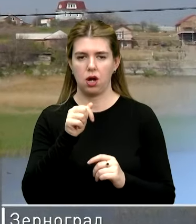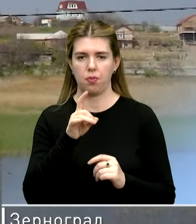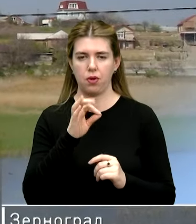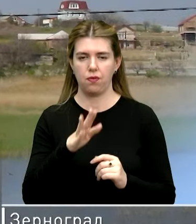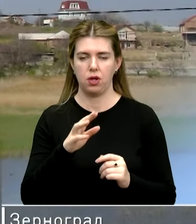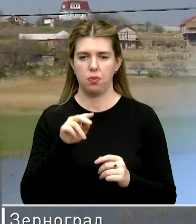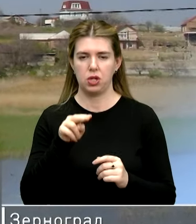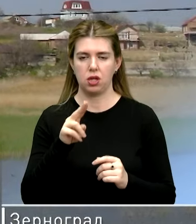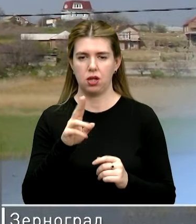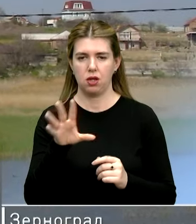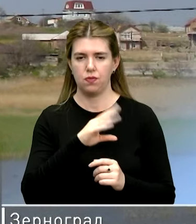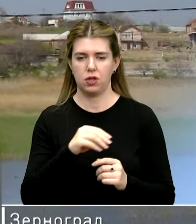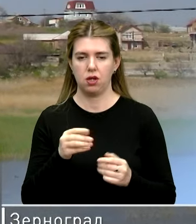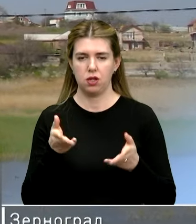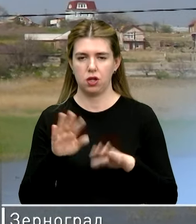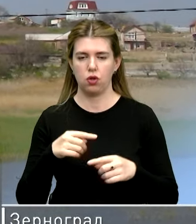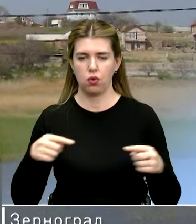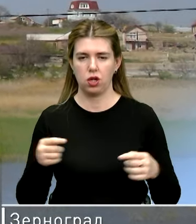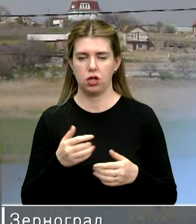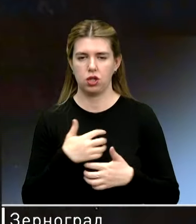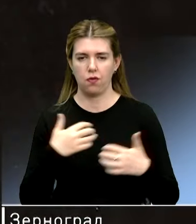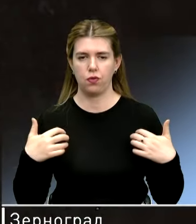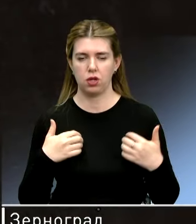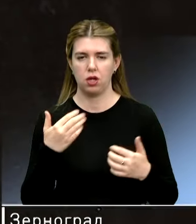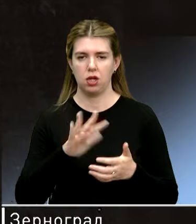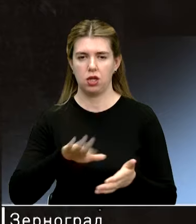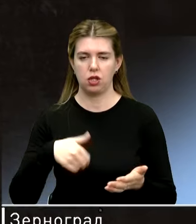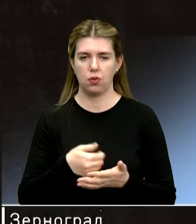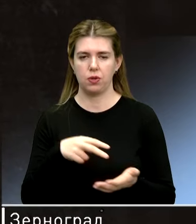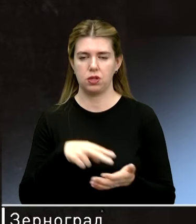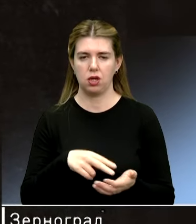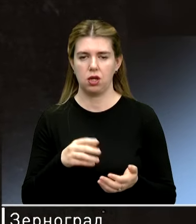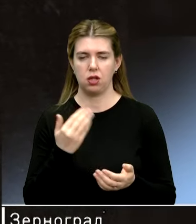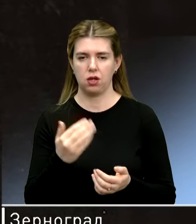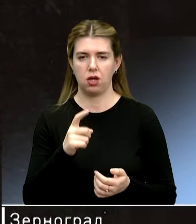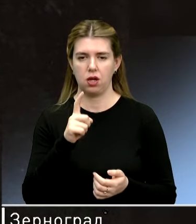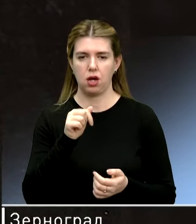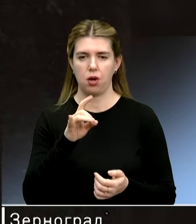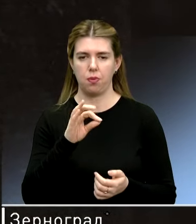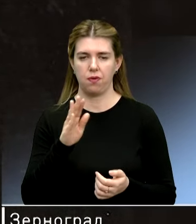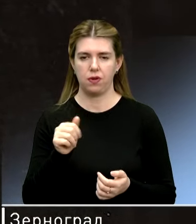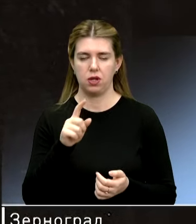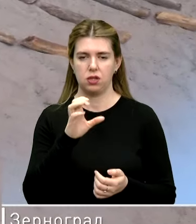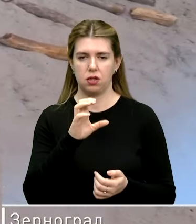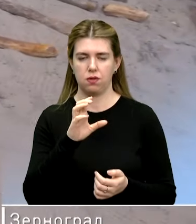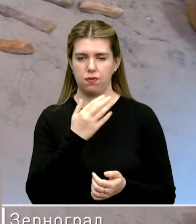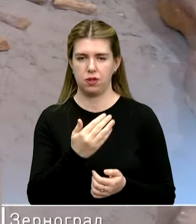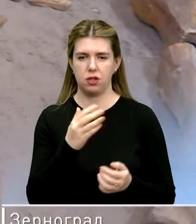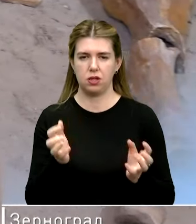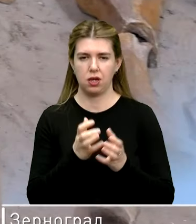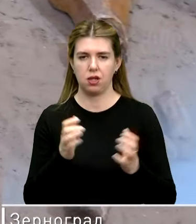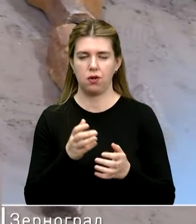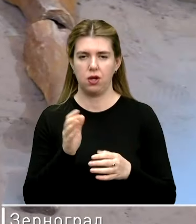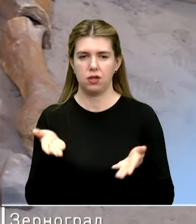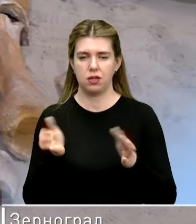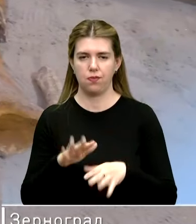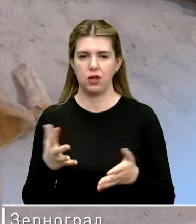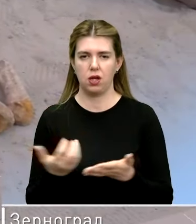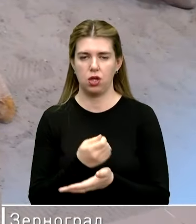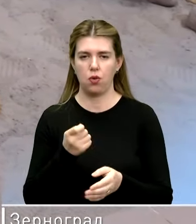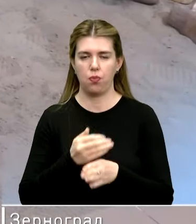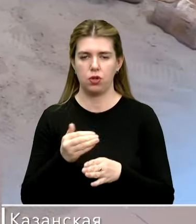песчаном карьере вместе с останками других животных. Их с тех пор стали относить к хопровской фауне. Но до наших дней сохранились останки,